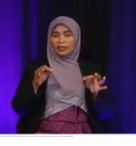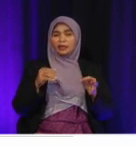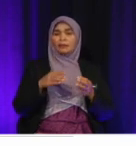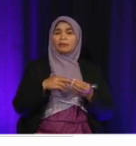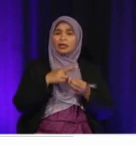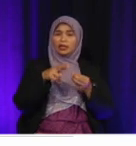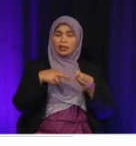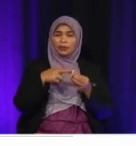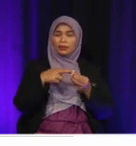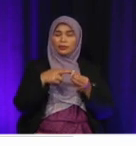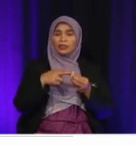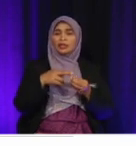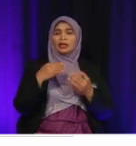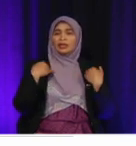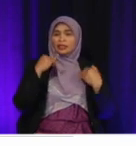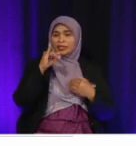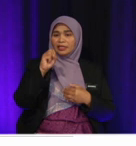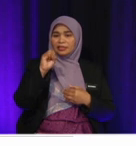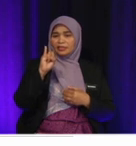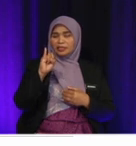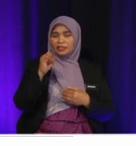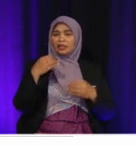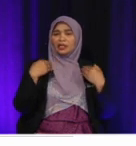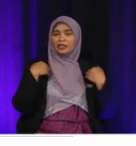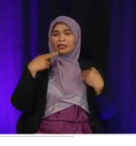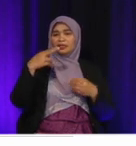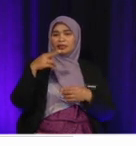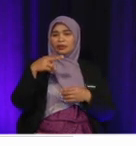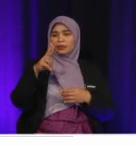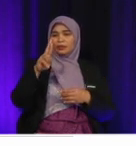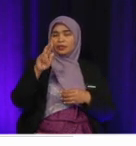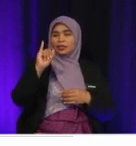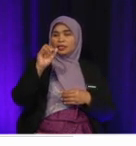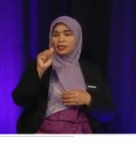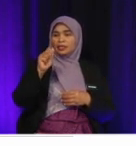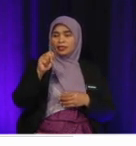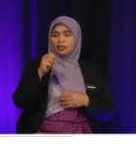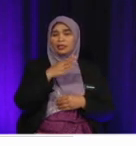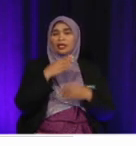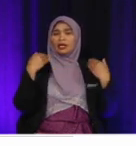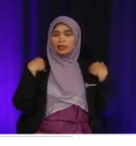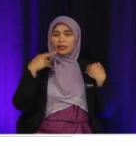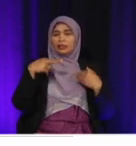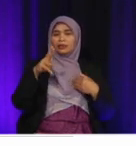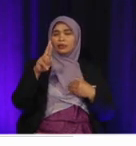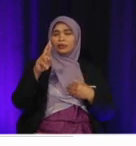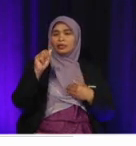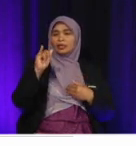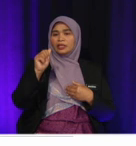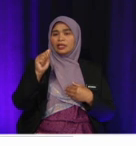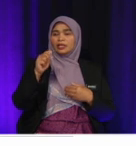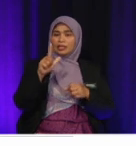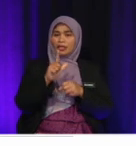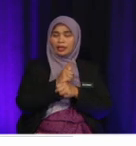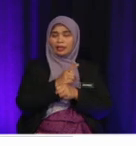merangkumi ada isi kemudian ada huraian ada huraian lengkap dan